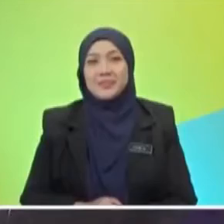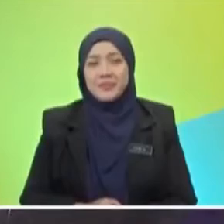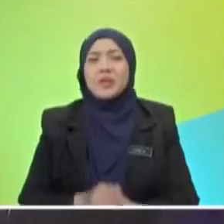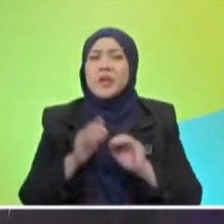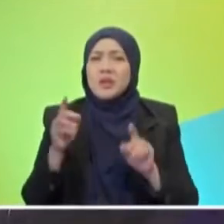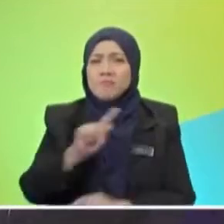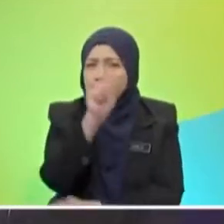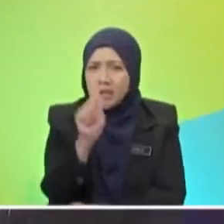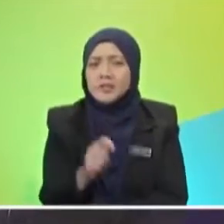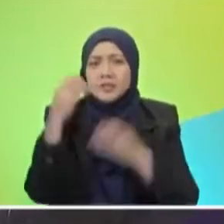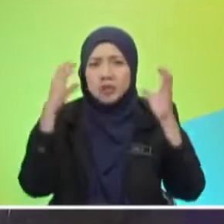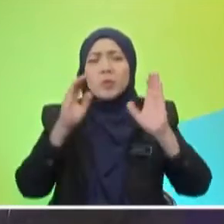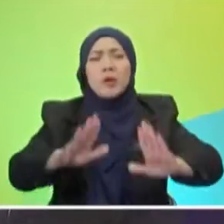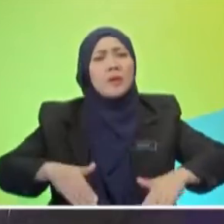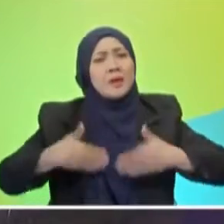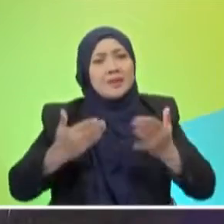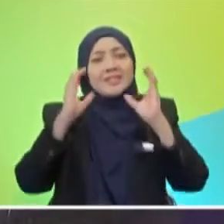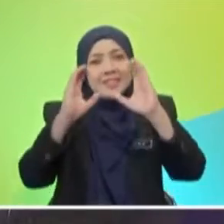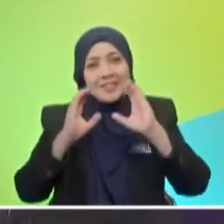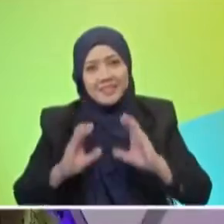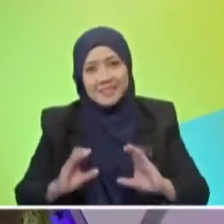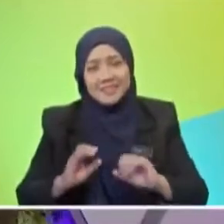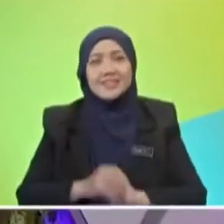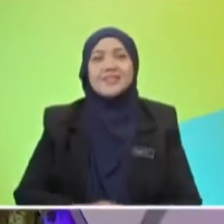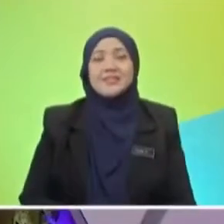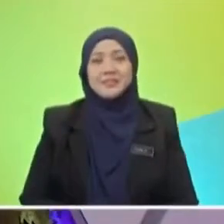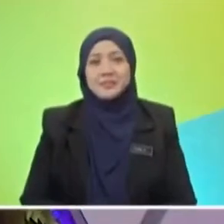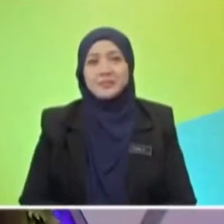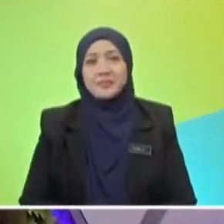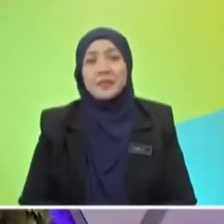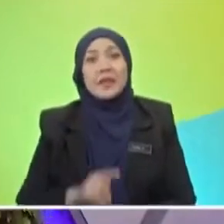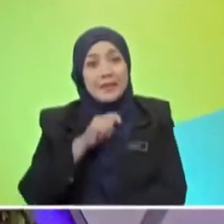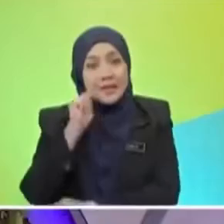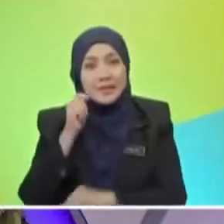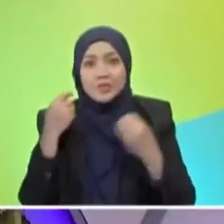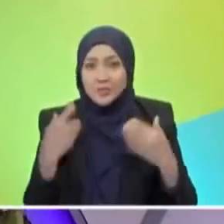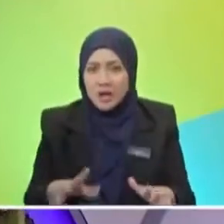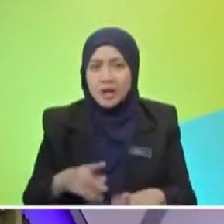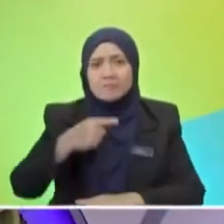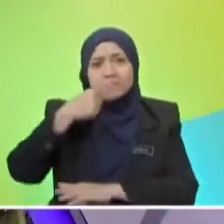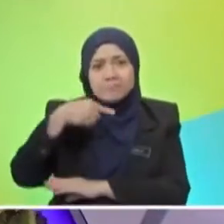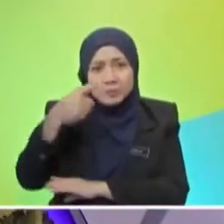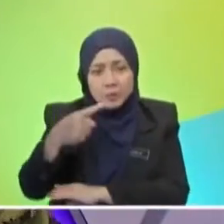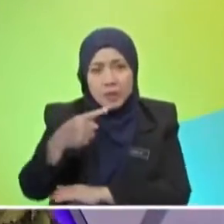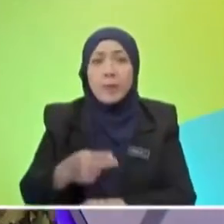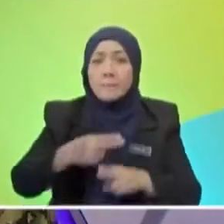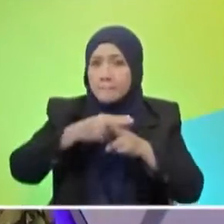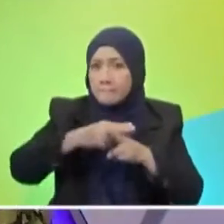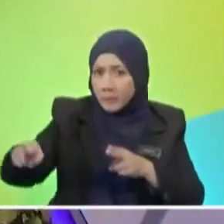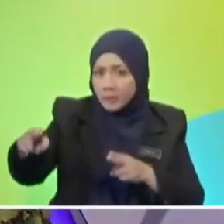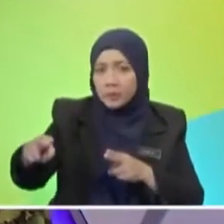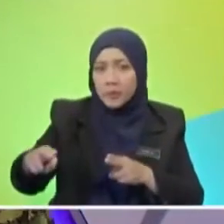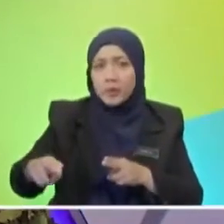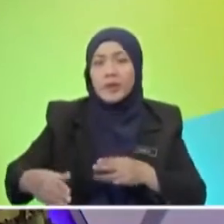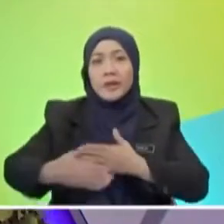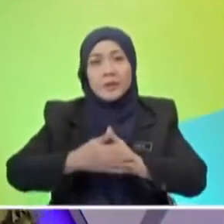mana caranya tu Cikgu? Silakan Cikgu. Terima kasih Mira. Tadi dah disebut, kita boleh gunakan kaedah potong depan,